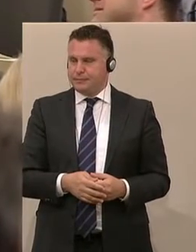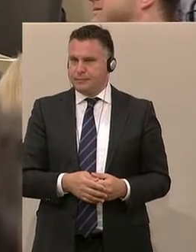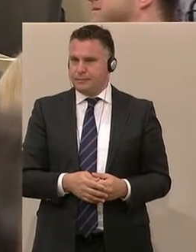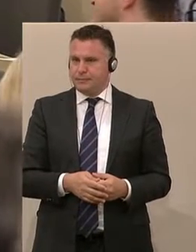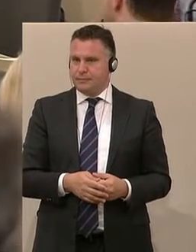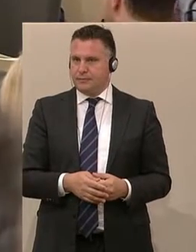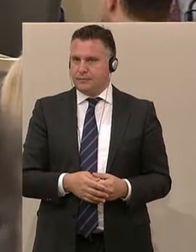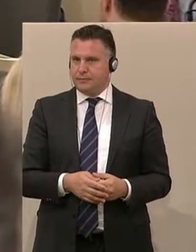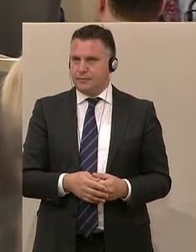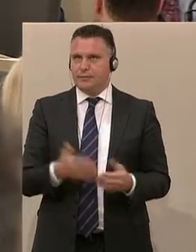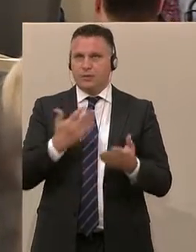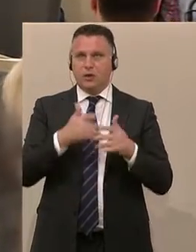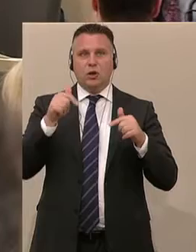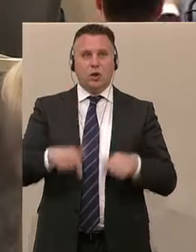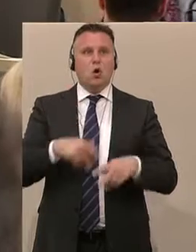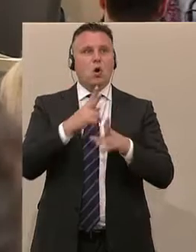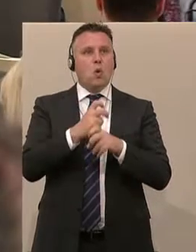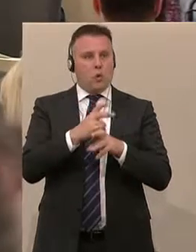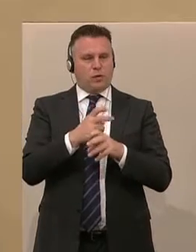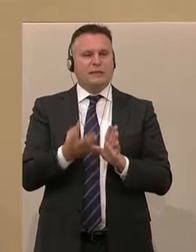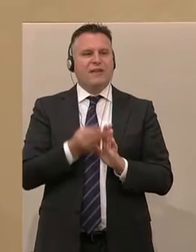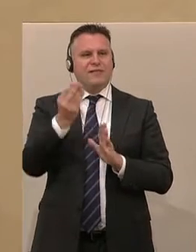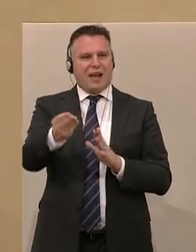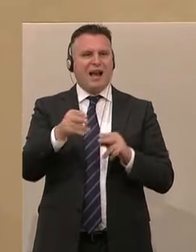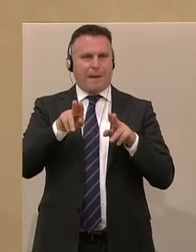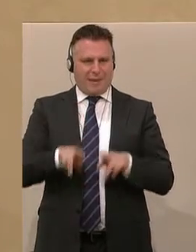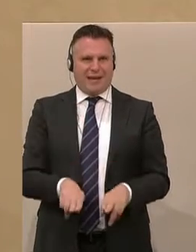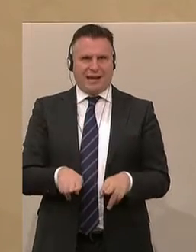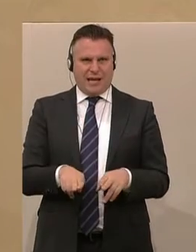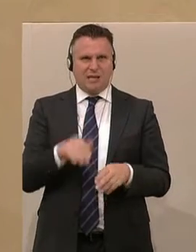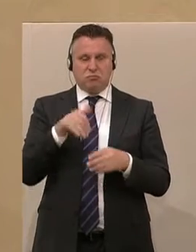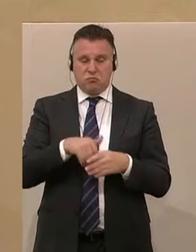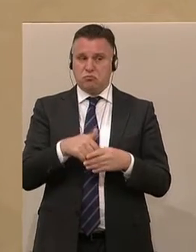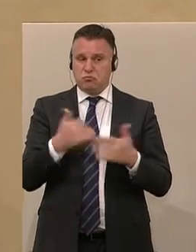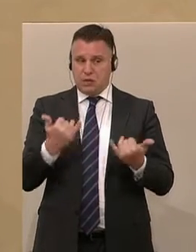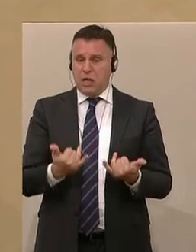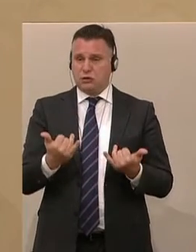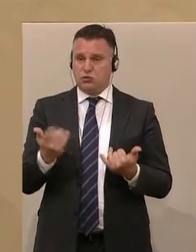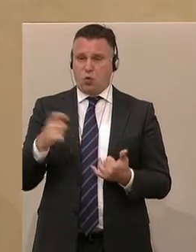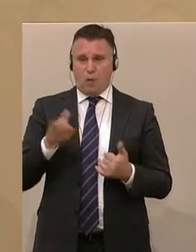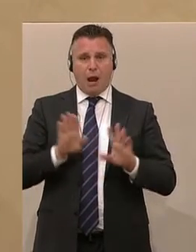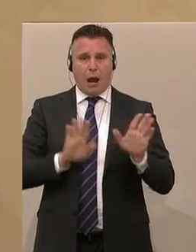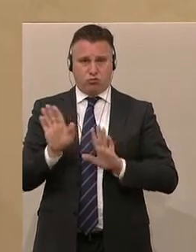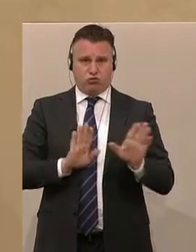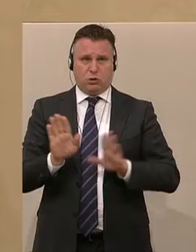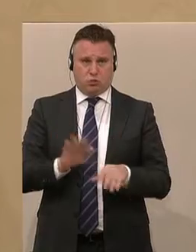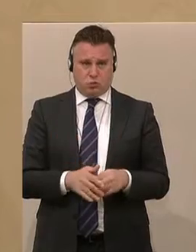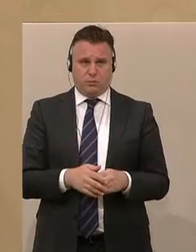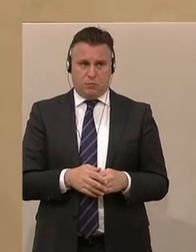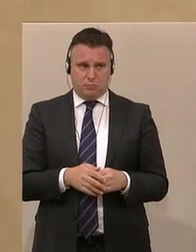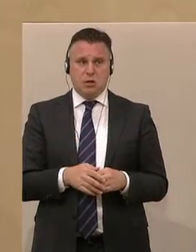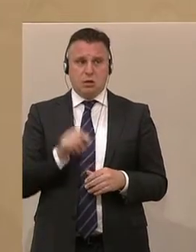Mit diesem österreichischen Vergaberecht, das hier jetzt zur Abstimmung gelangt, wird das